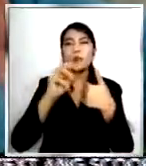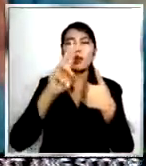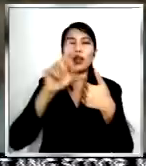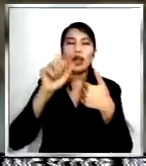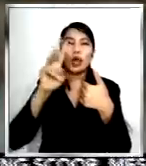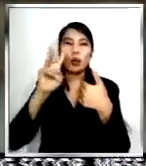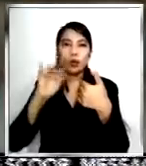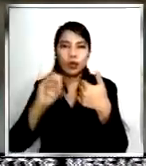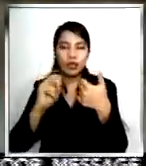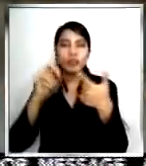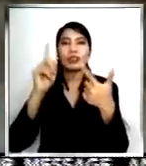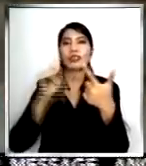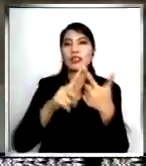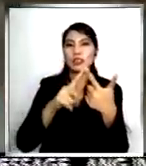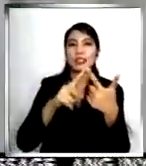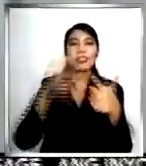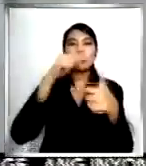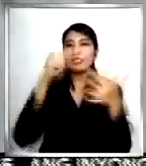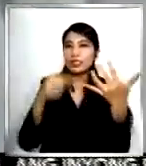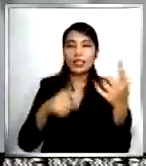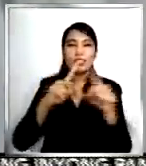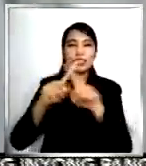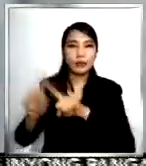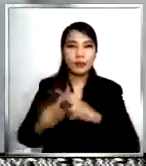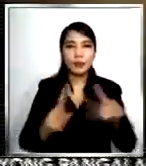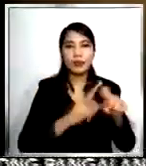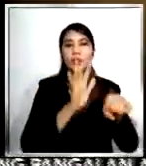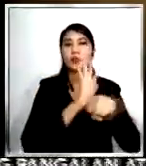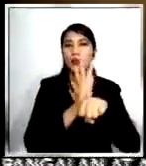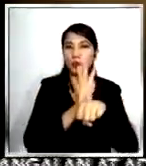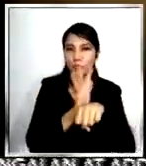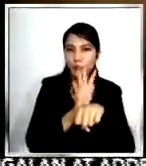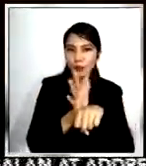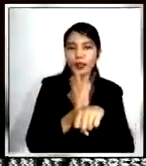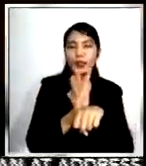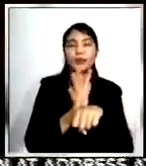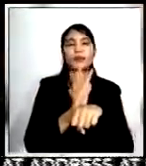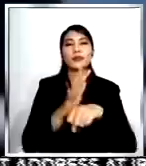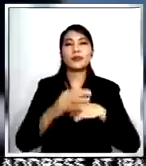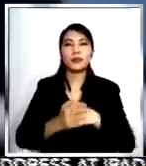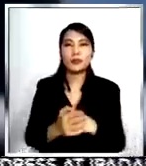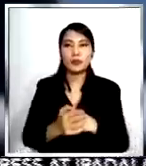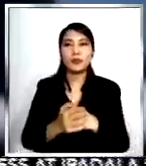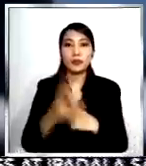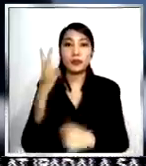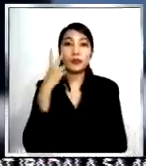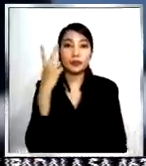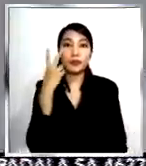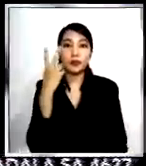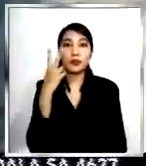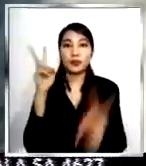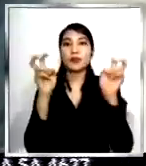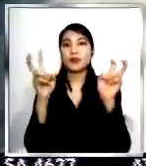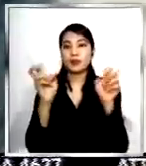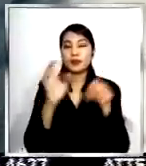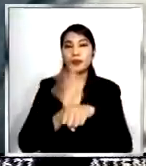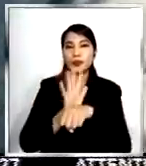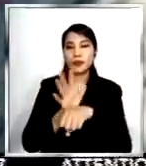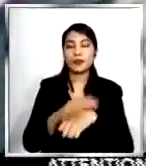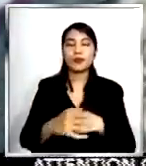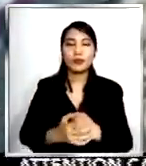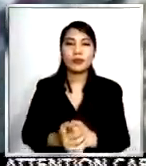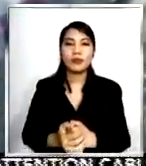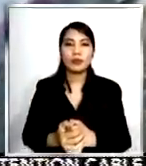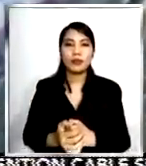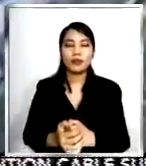the Clouds, Sana Dati, Asintado, Spirit of the Glass 2 at Overtime. Welcome to Enteng